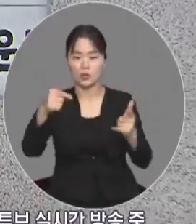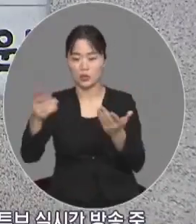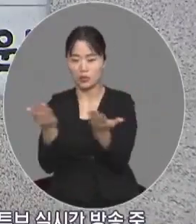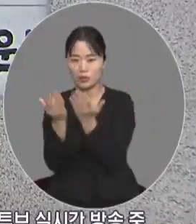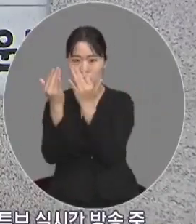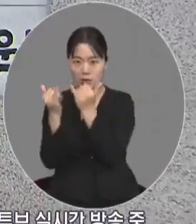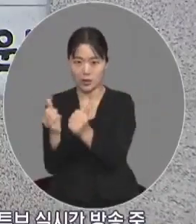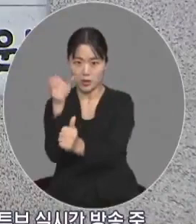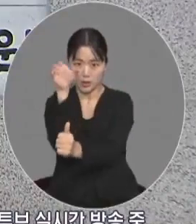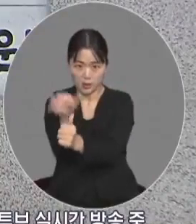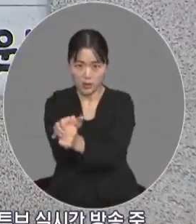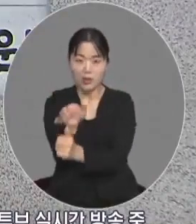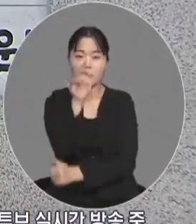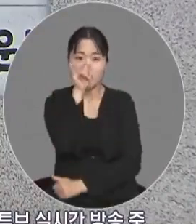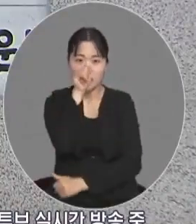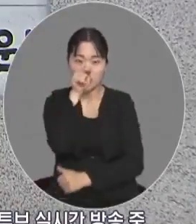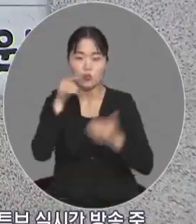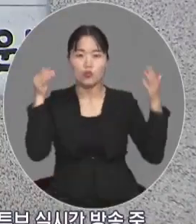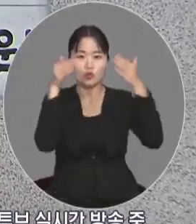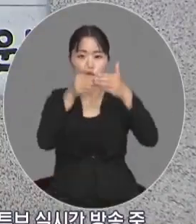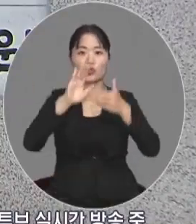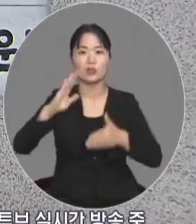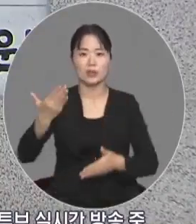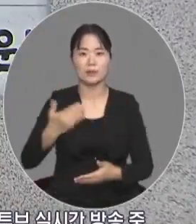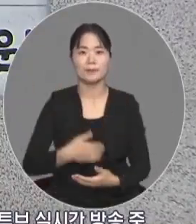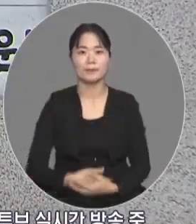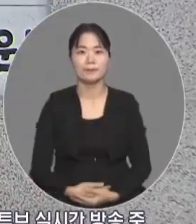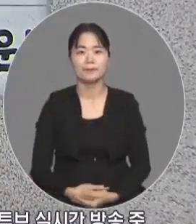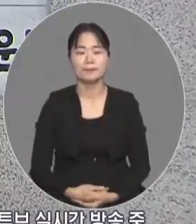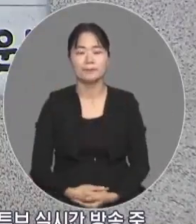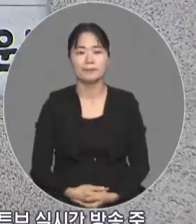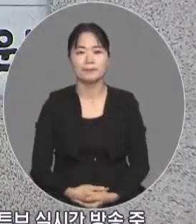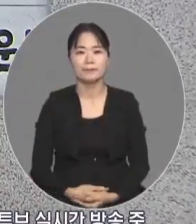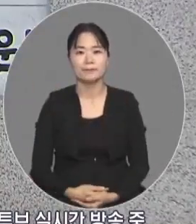책임을 인정한 점에서 주목됩니다. UBC 뉴스 이영남입니다.